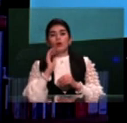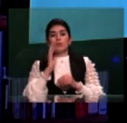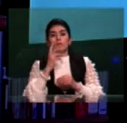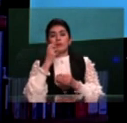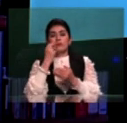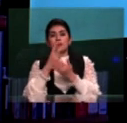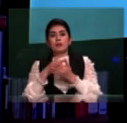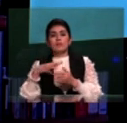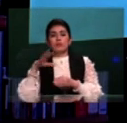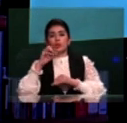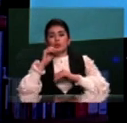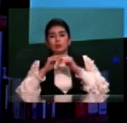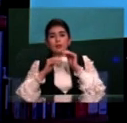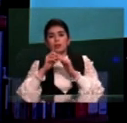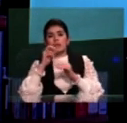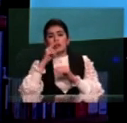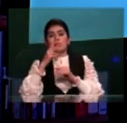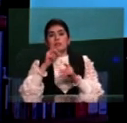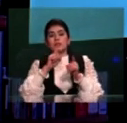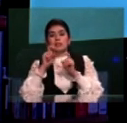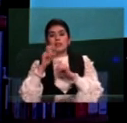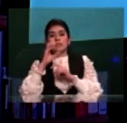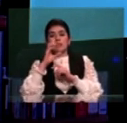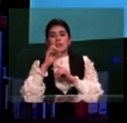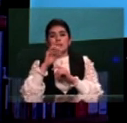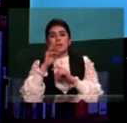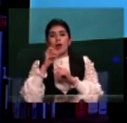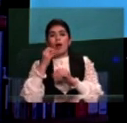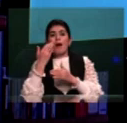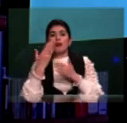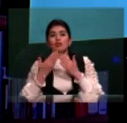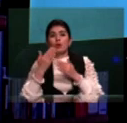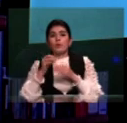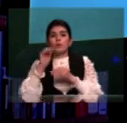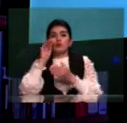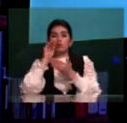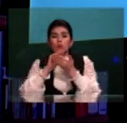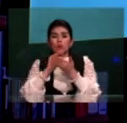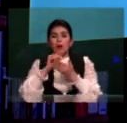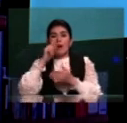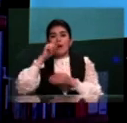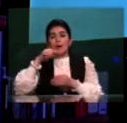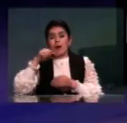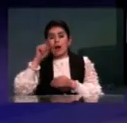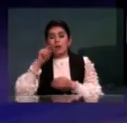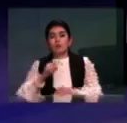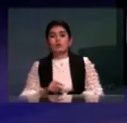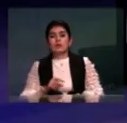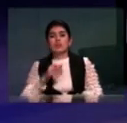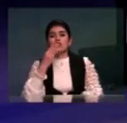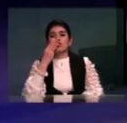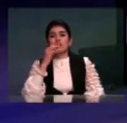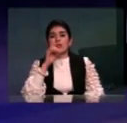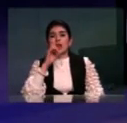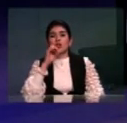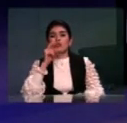видна со всей структурой файловой системы. А если мы установим галочку «Шифровать